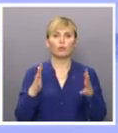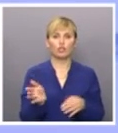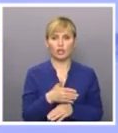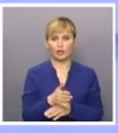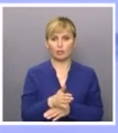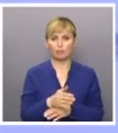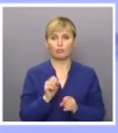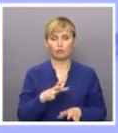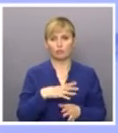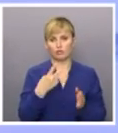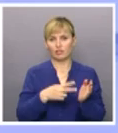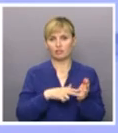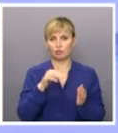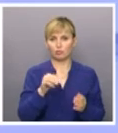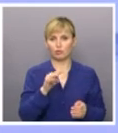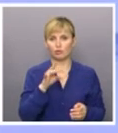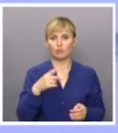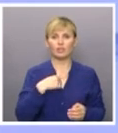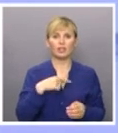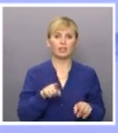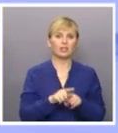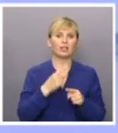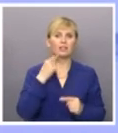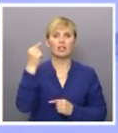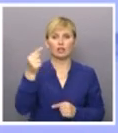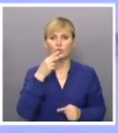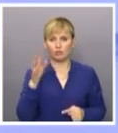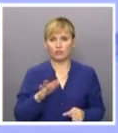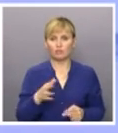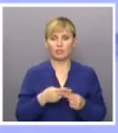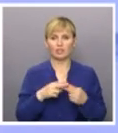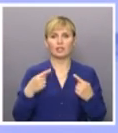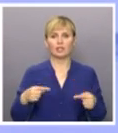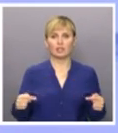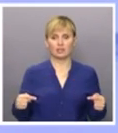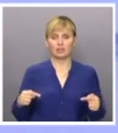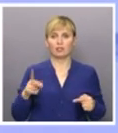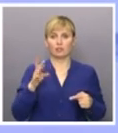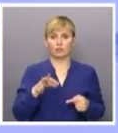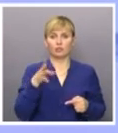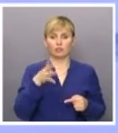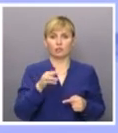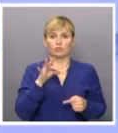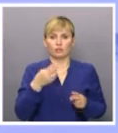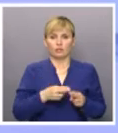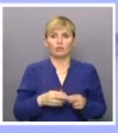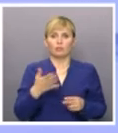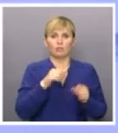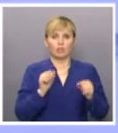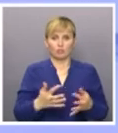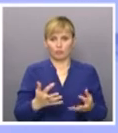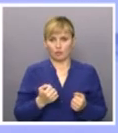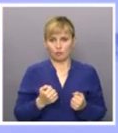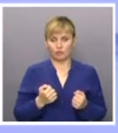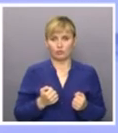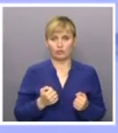это могло быть 28 тысяч тонн. Угу. Но я так далеко не заглядываю, потому что это больше напоминает прожект, а не на проект. Но 4 тысячи тонн это мы могли бы получить.